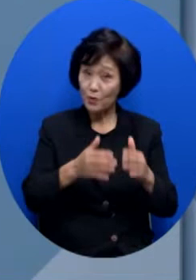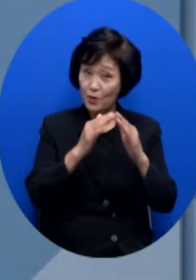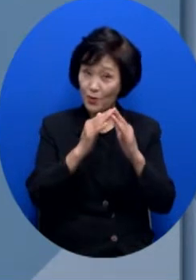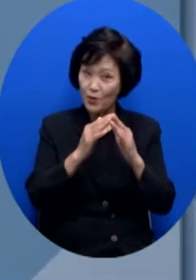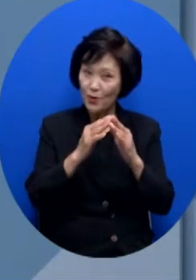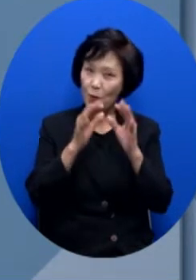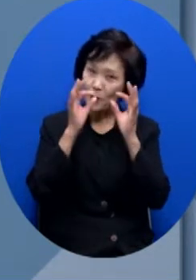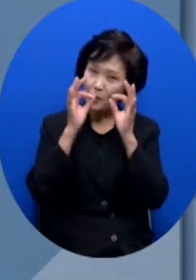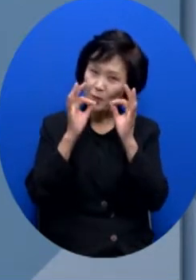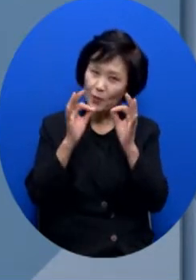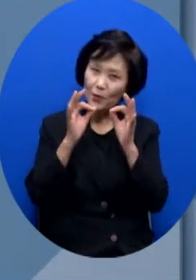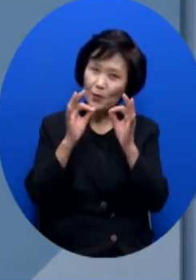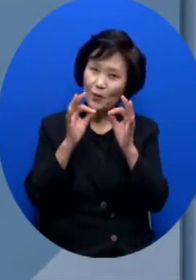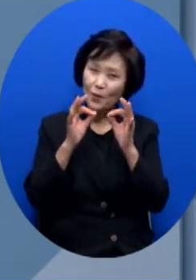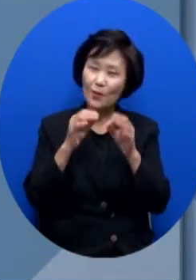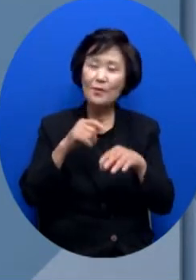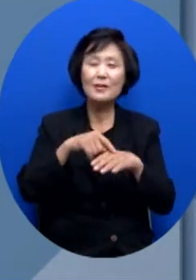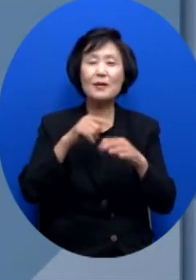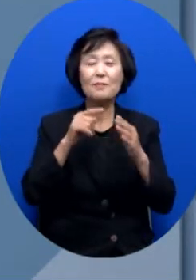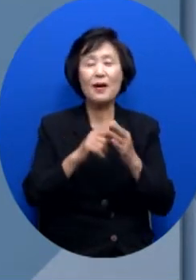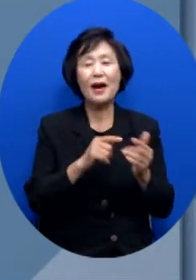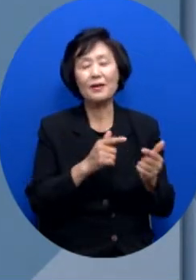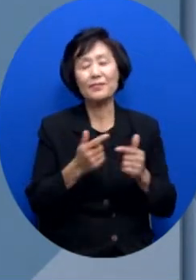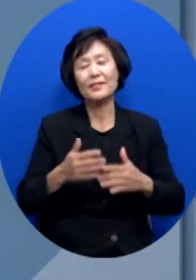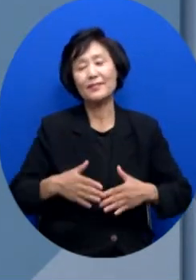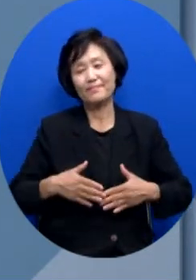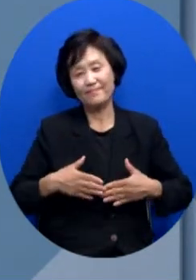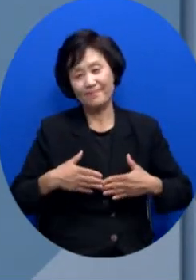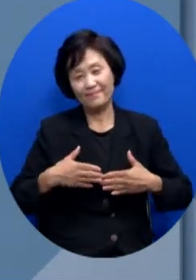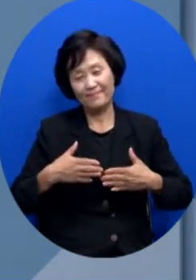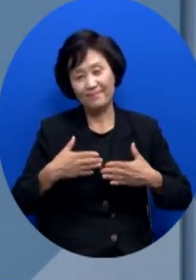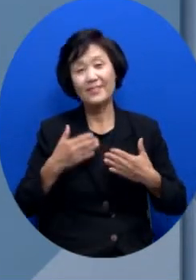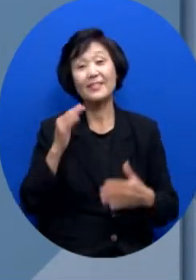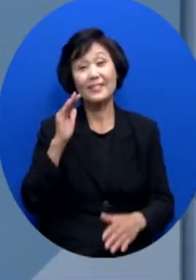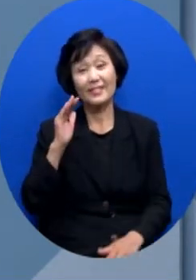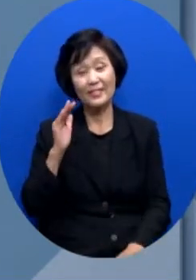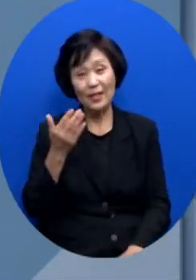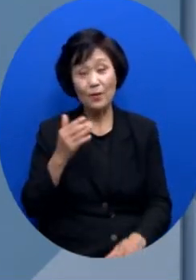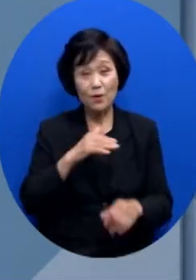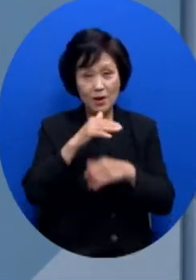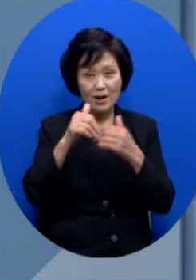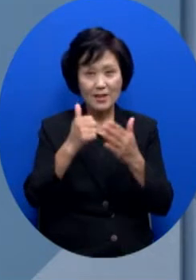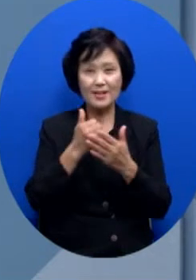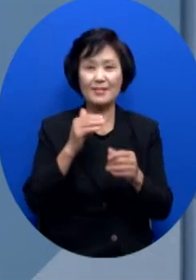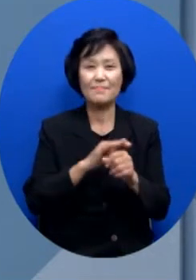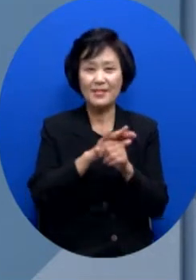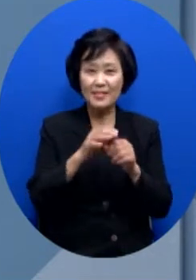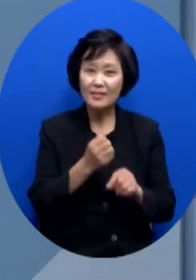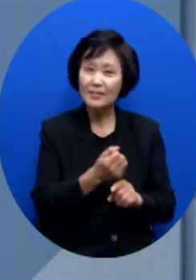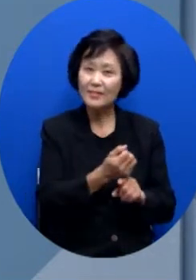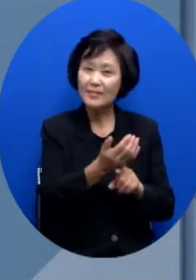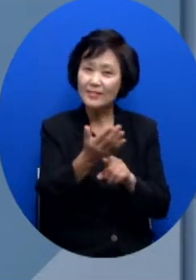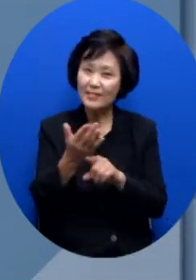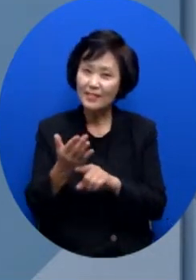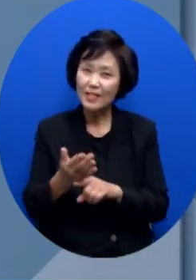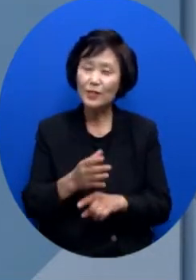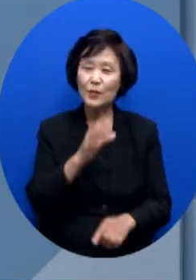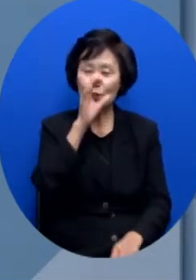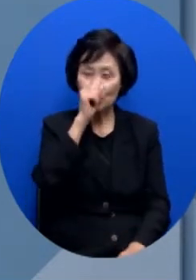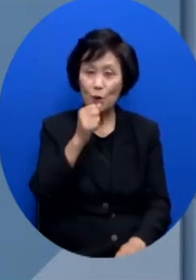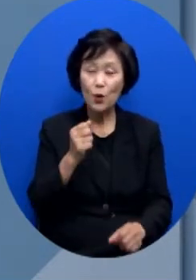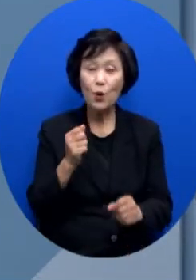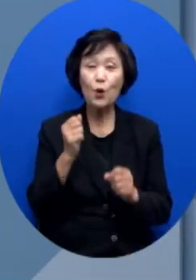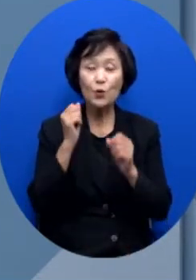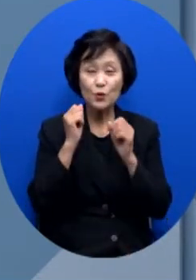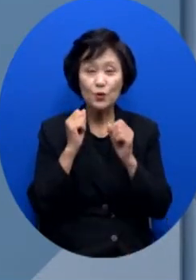보면서 지금 마음이 훈훈해지고 또 여기에서 하나님의 사랑을 전할 수 있는 좋은 계기가 되기도 합니다. 대부분의